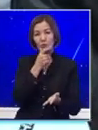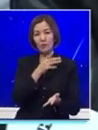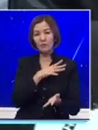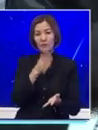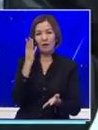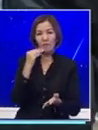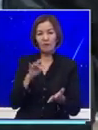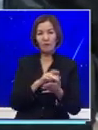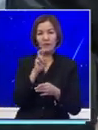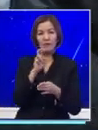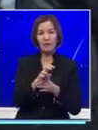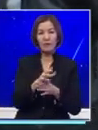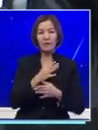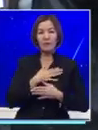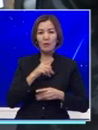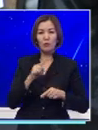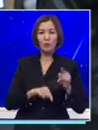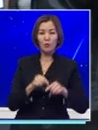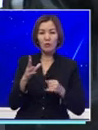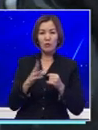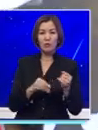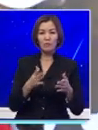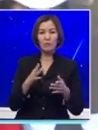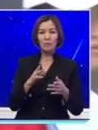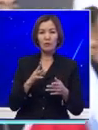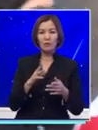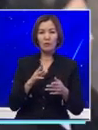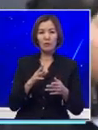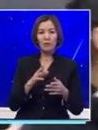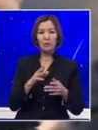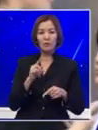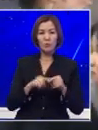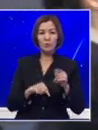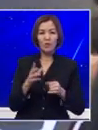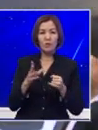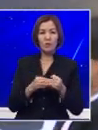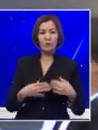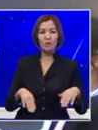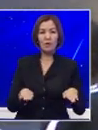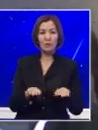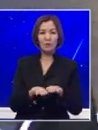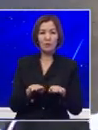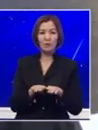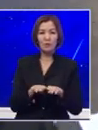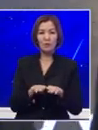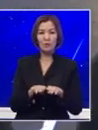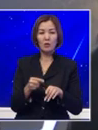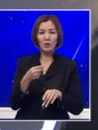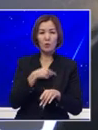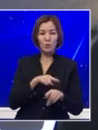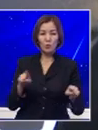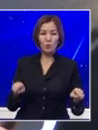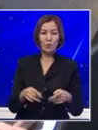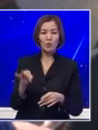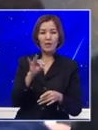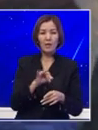Алматыдан. Бірақ бұл менің туған жерім, кіндік қаным тамған жерім. Туған жерімде дәл осындай рух көтеріліп жатқаны,